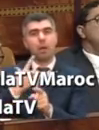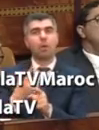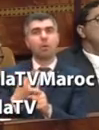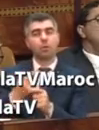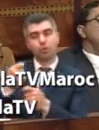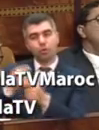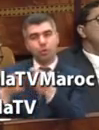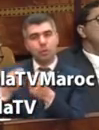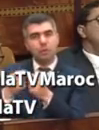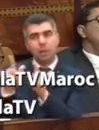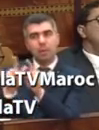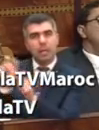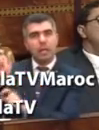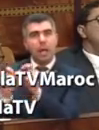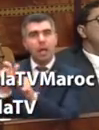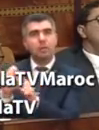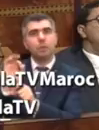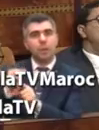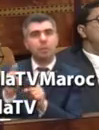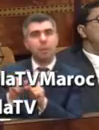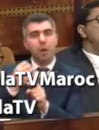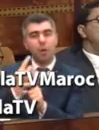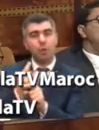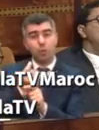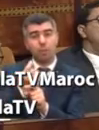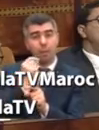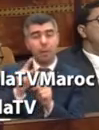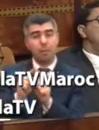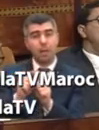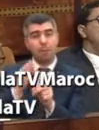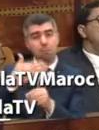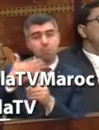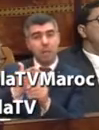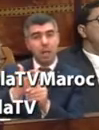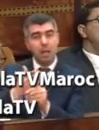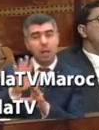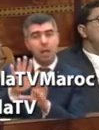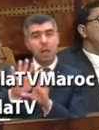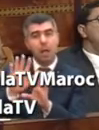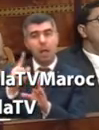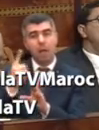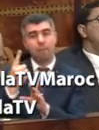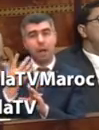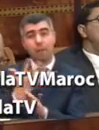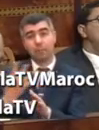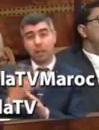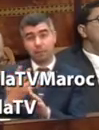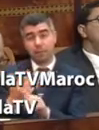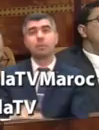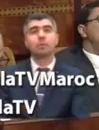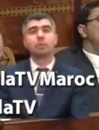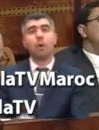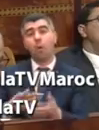على المواطن هي صعيبة جدا. الثومة وصلت 40 درهم، البصلة 15 درهم، الزيت 60 درهم، اليوم شحال كيسوى؟